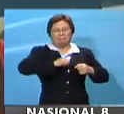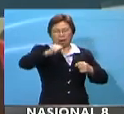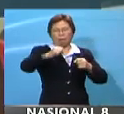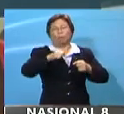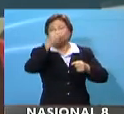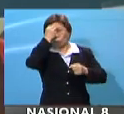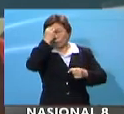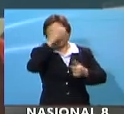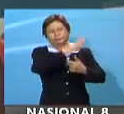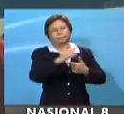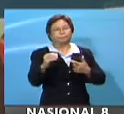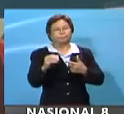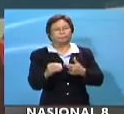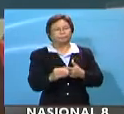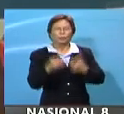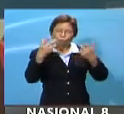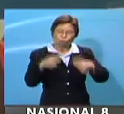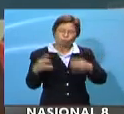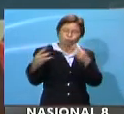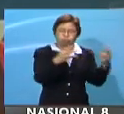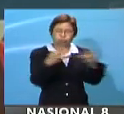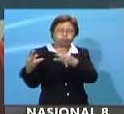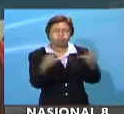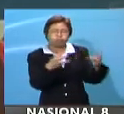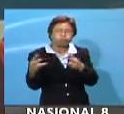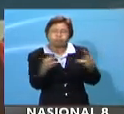penganas komunis, pernah berperang di